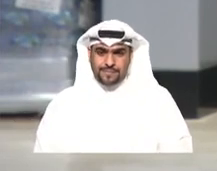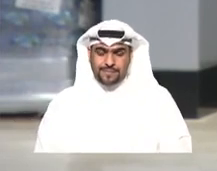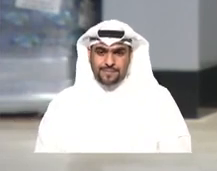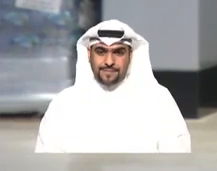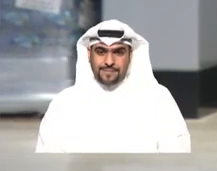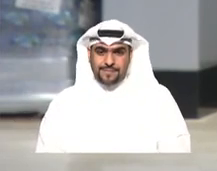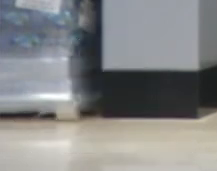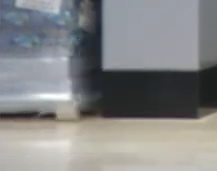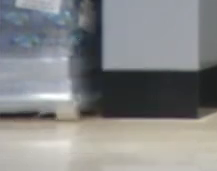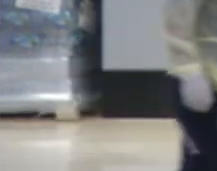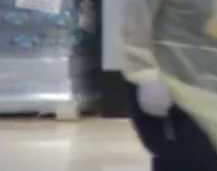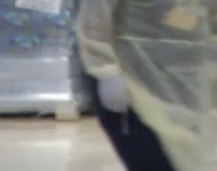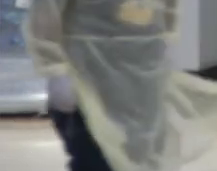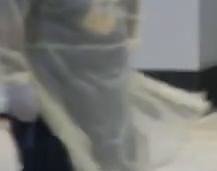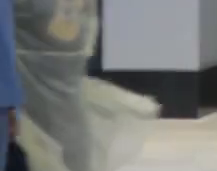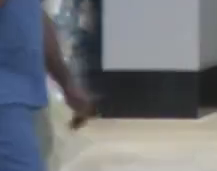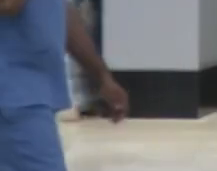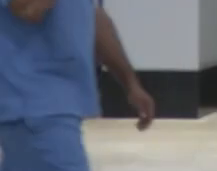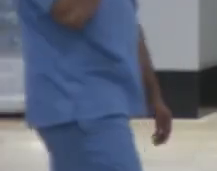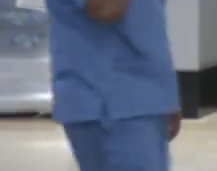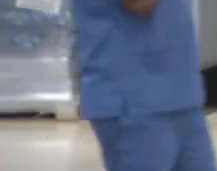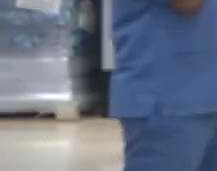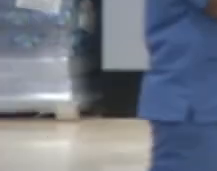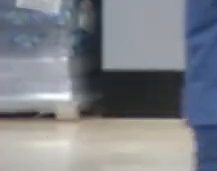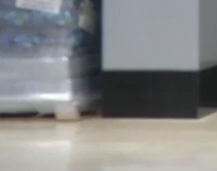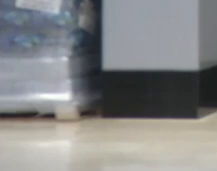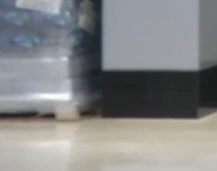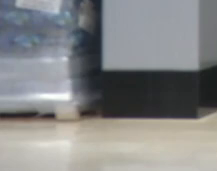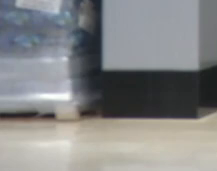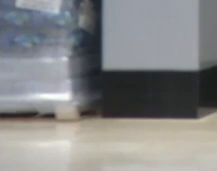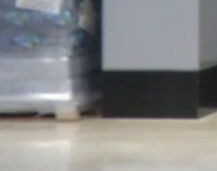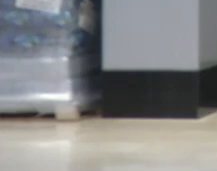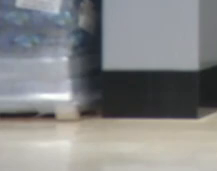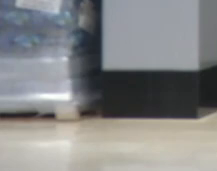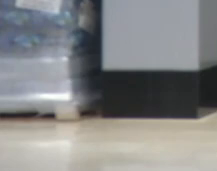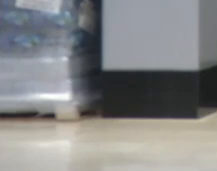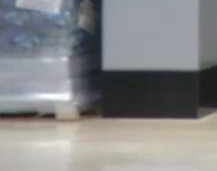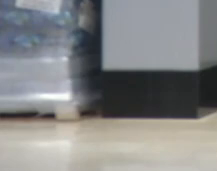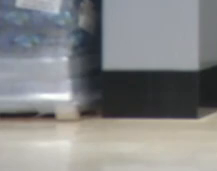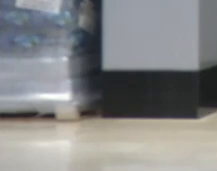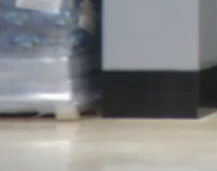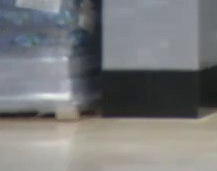الكويت. فهد تركي، تلفزيون دولة الكويت.